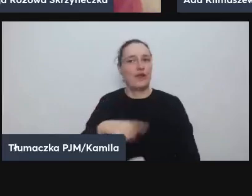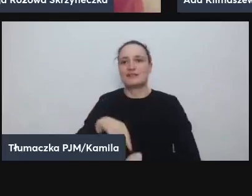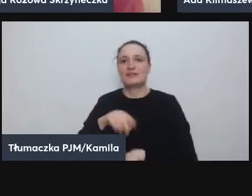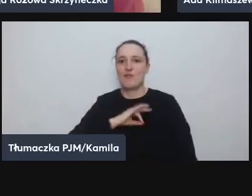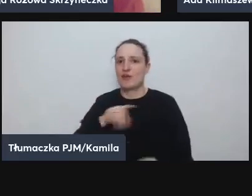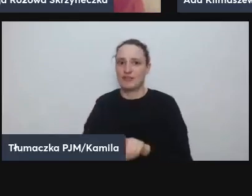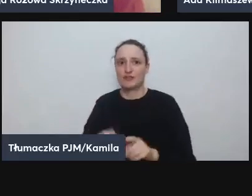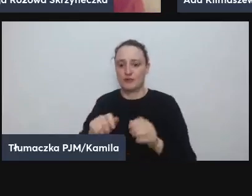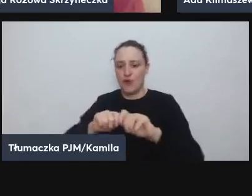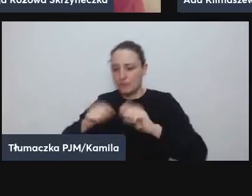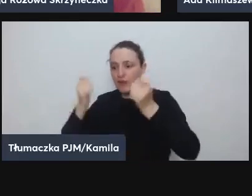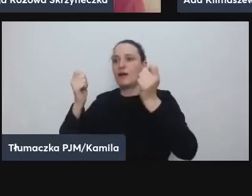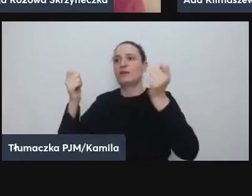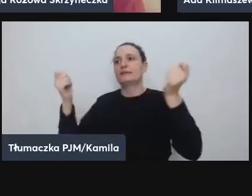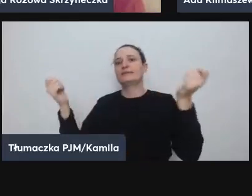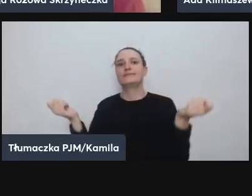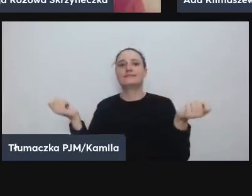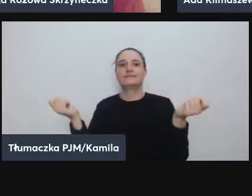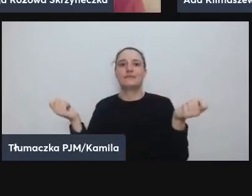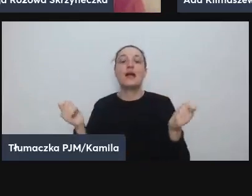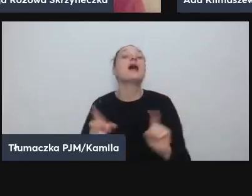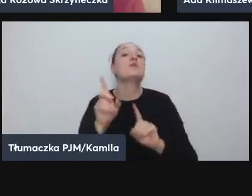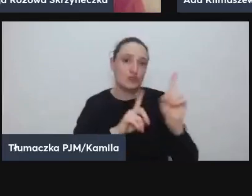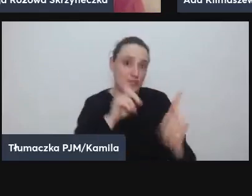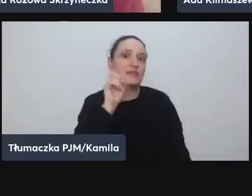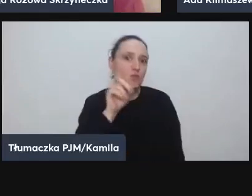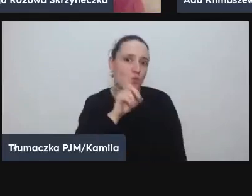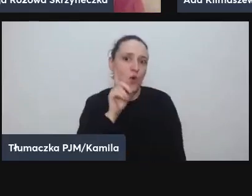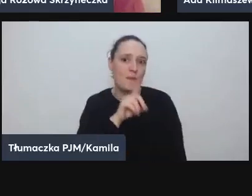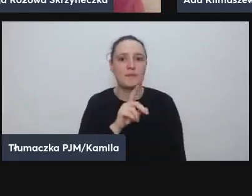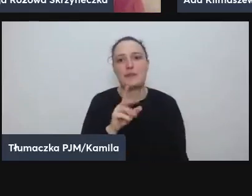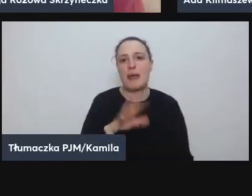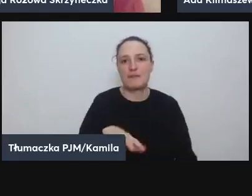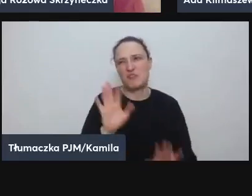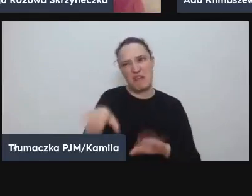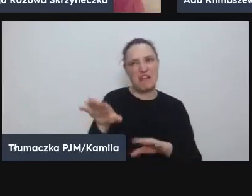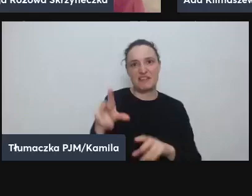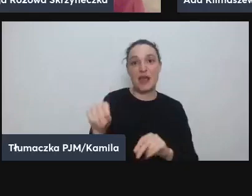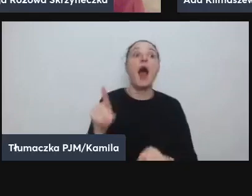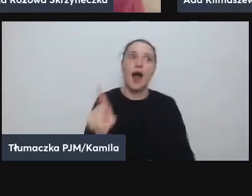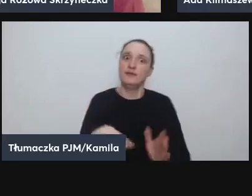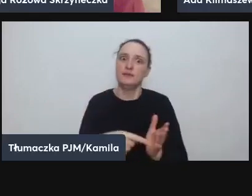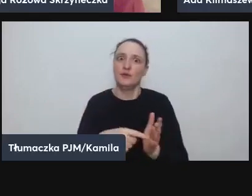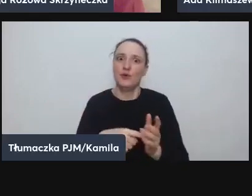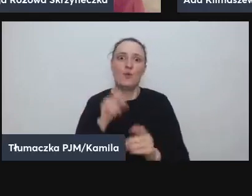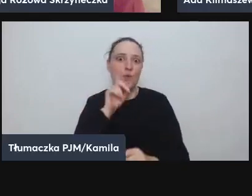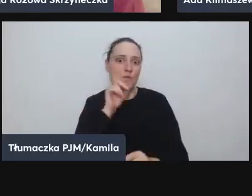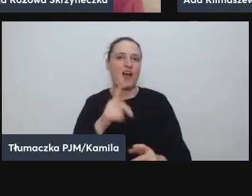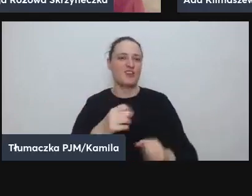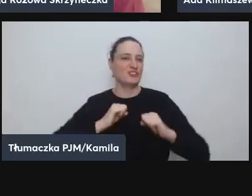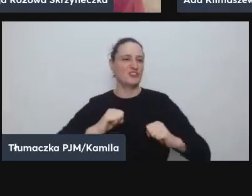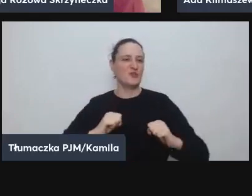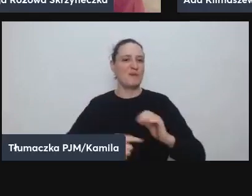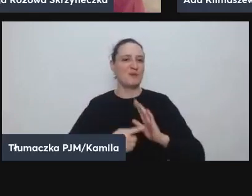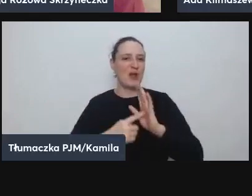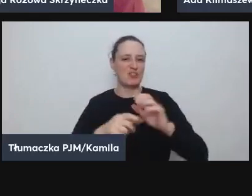ale jest fajne, bo tak jak jeszcze, no bywa tak, że chłopaki na początku są tacy ble, ble, no to tutaj wchodzą, no bo tutaj można siłę pokazać,